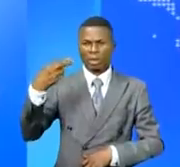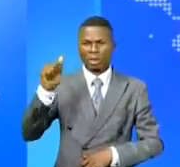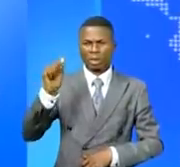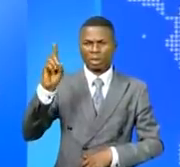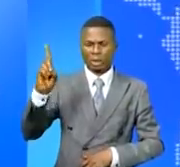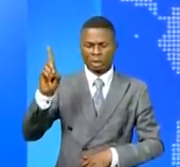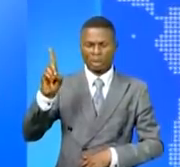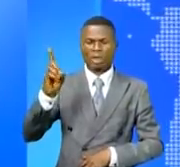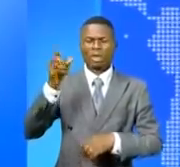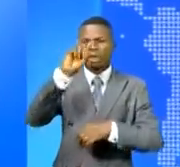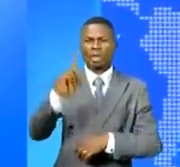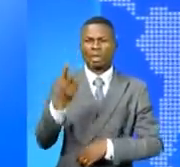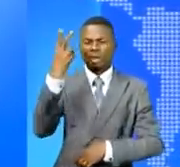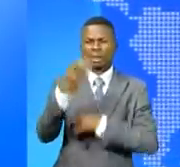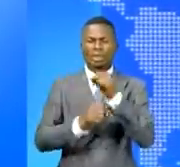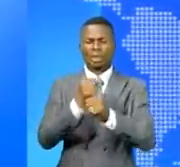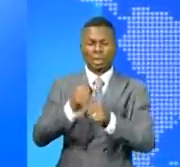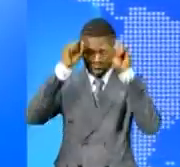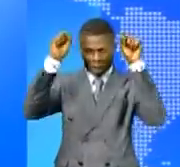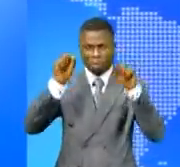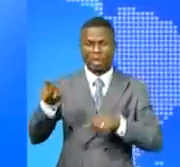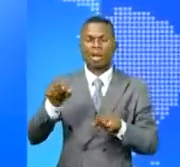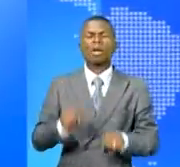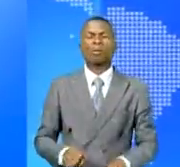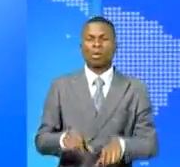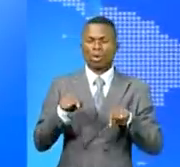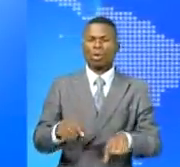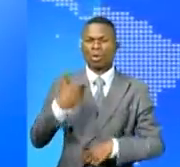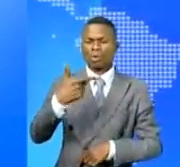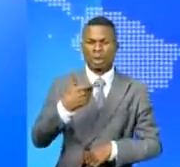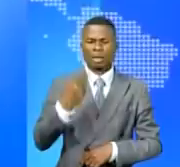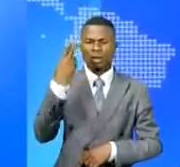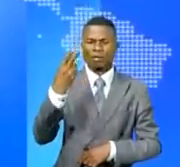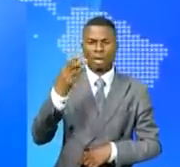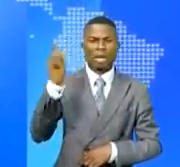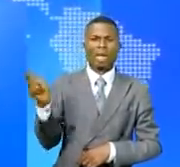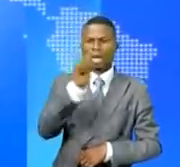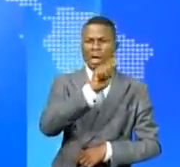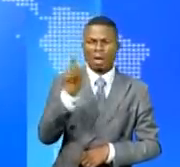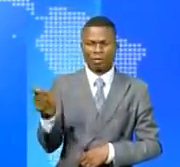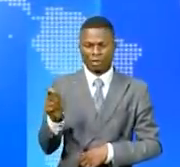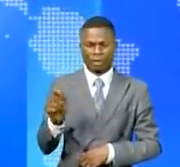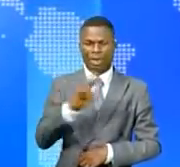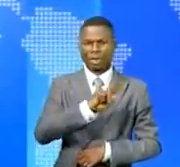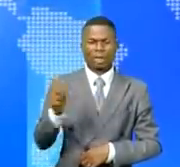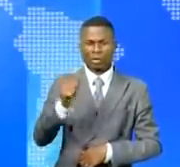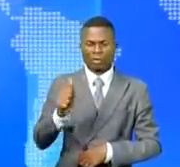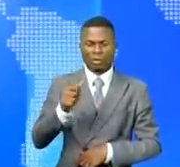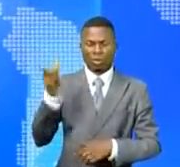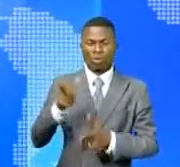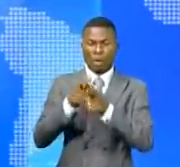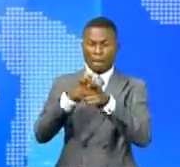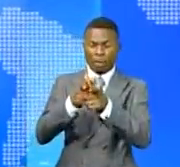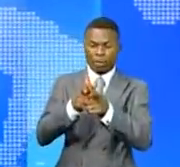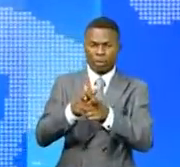pouvoir depuis 32 ans, est mort ce mardi 20 avril 2021, des suites des blessures reçues alors qu'il commandait son